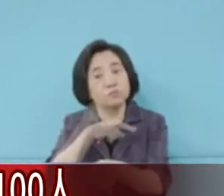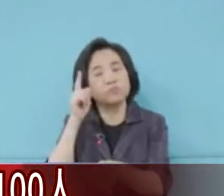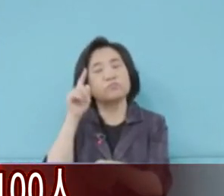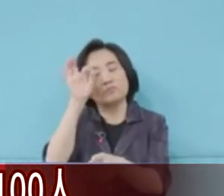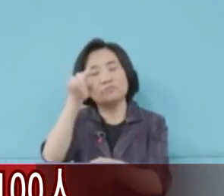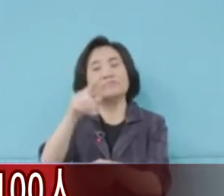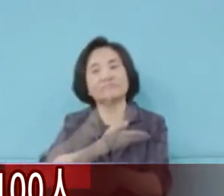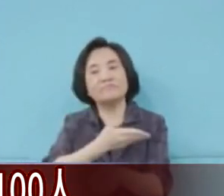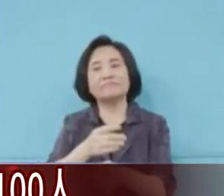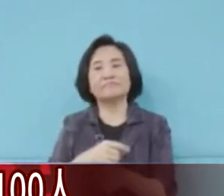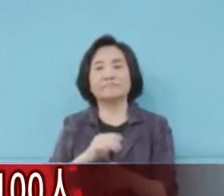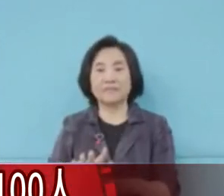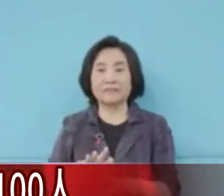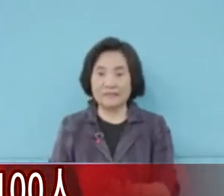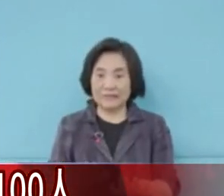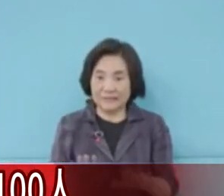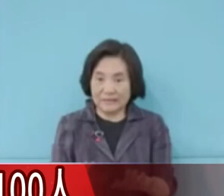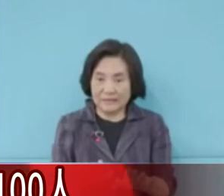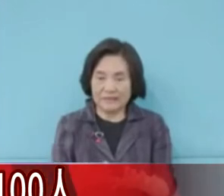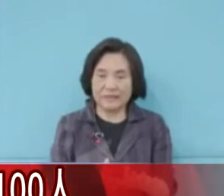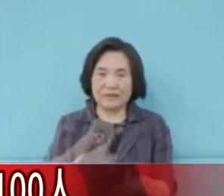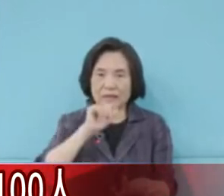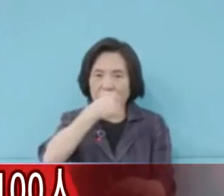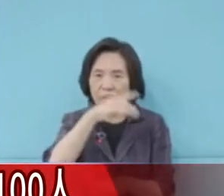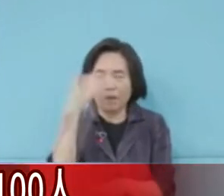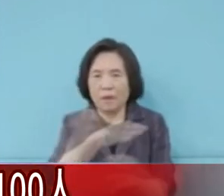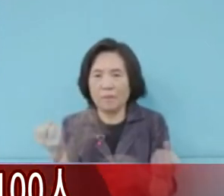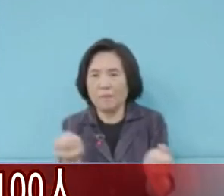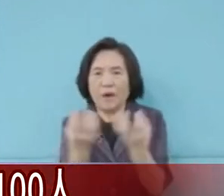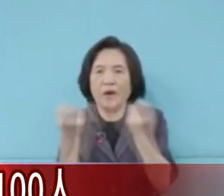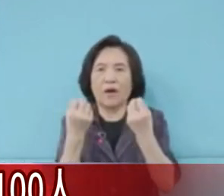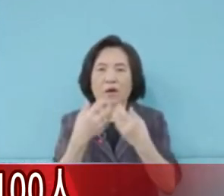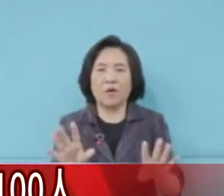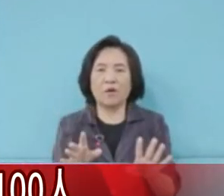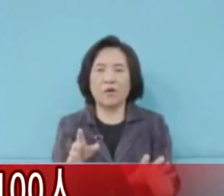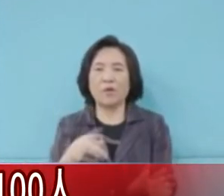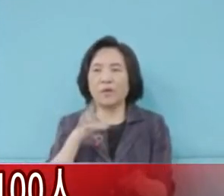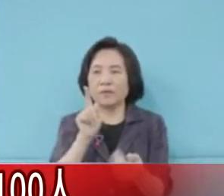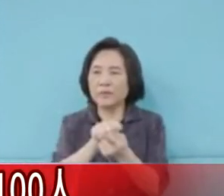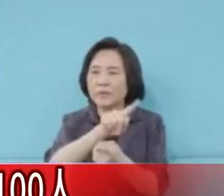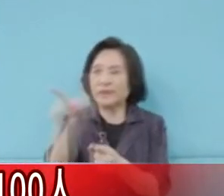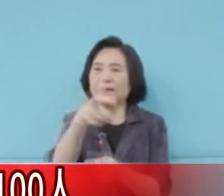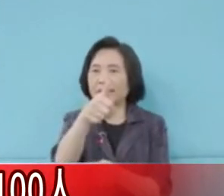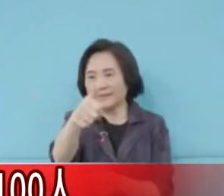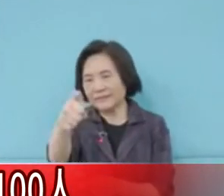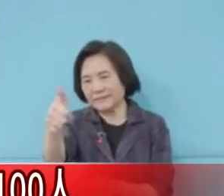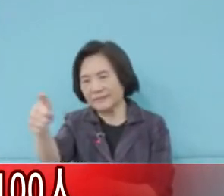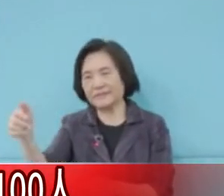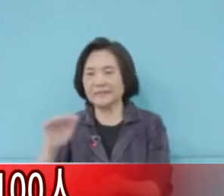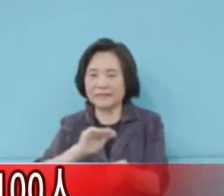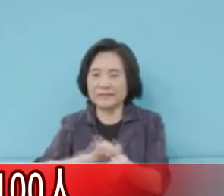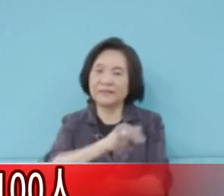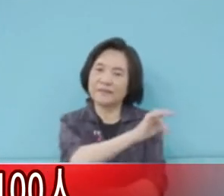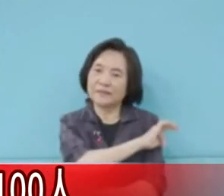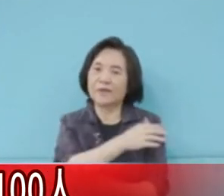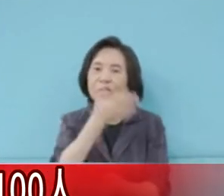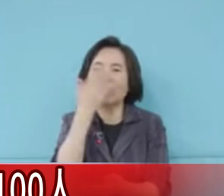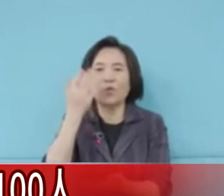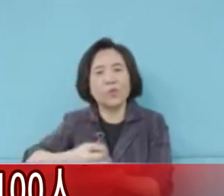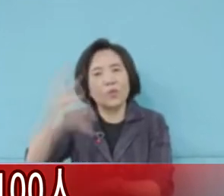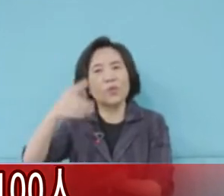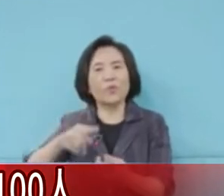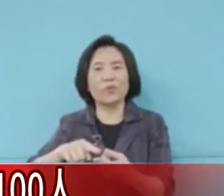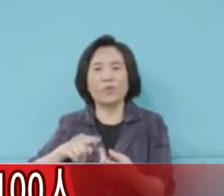是各位，这是国难。我们都很谢谢这些共赴国难的，不管是旅馆业者也好，医护人员也好，还